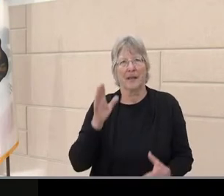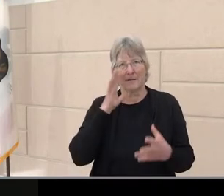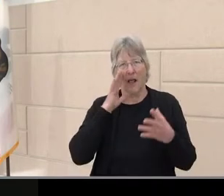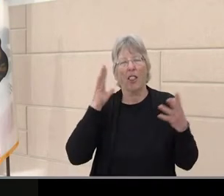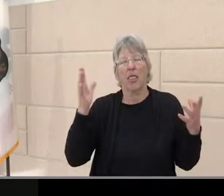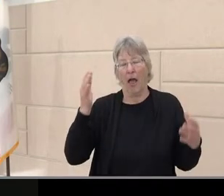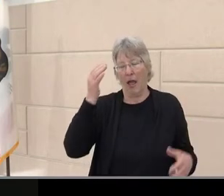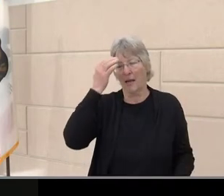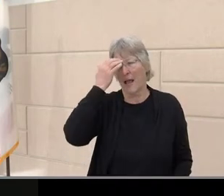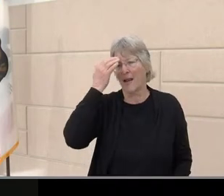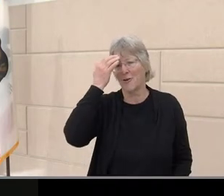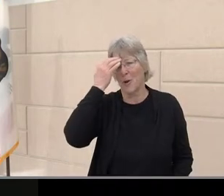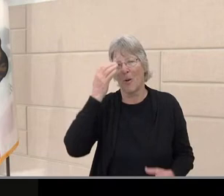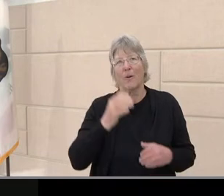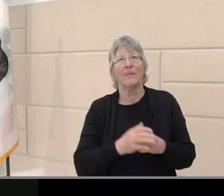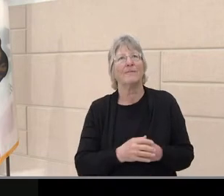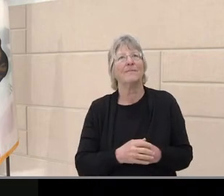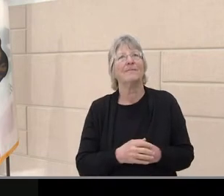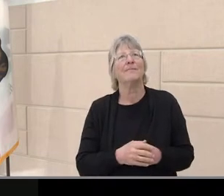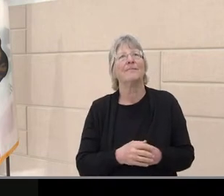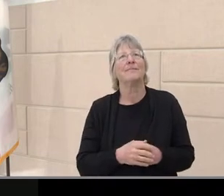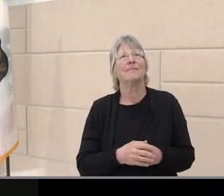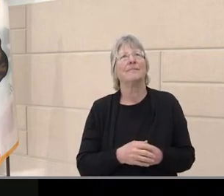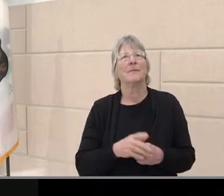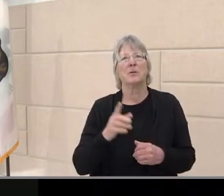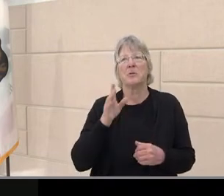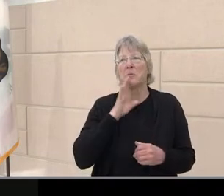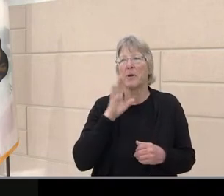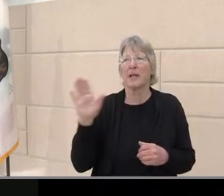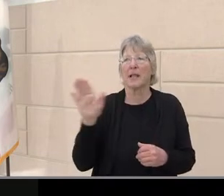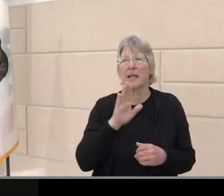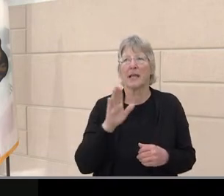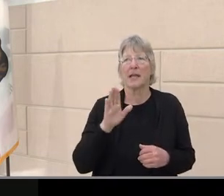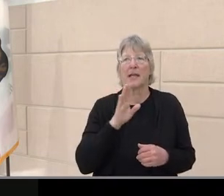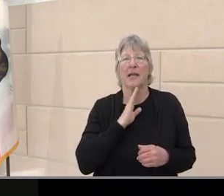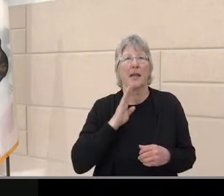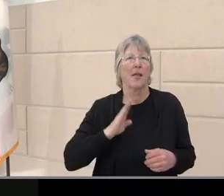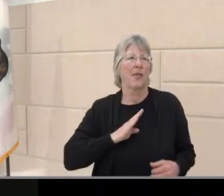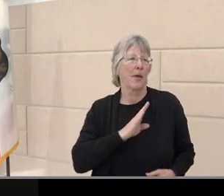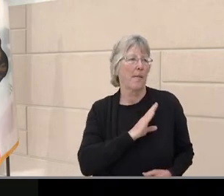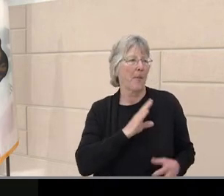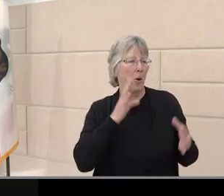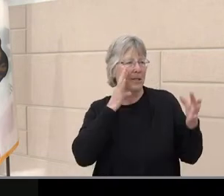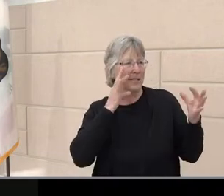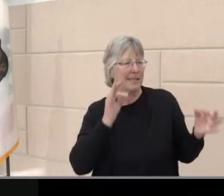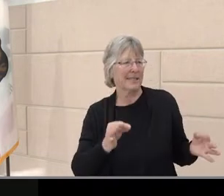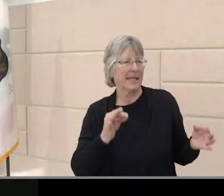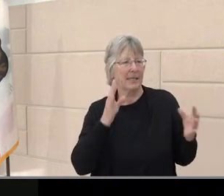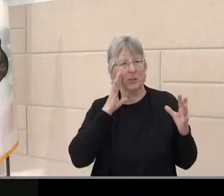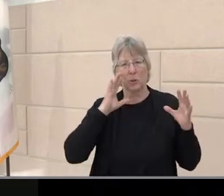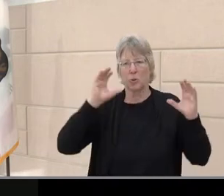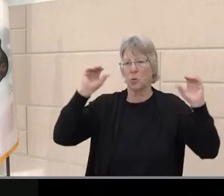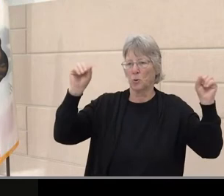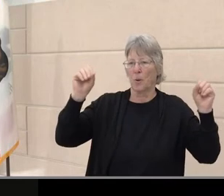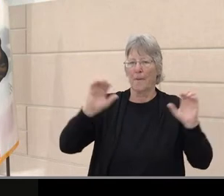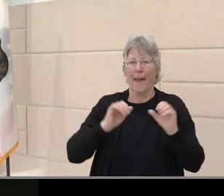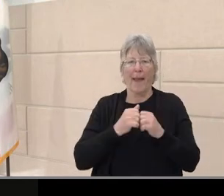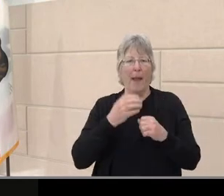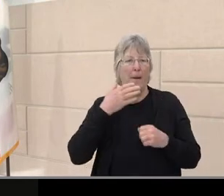เบียร์เมียนกิจการจานนาได้ยังบานเลิกบางฮันจีอันโนซาโดยใช้เบียร์ซีซองตะเลอแกะในยุตะเลบีซองตะ